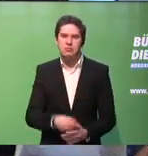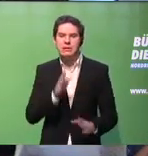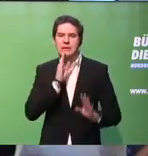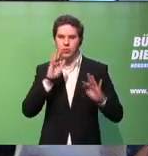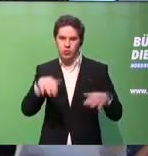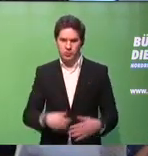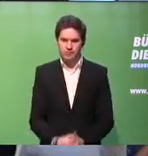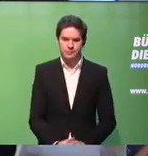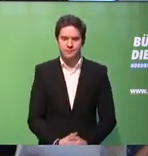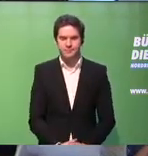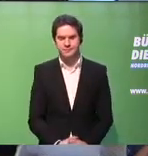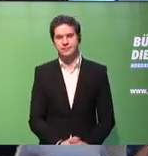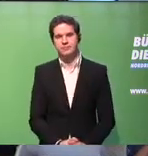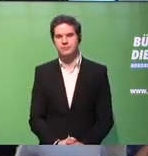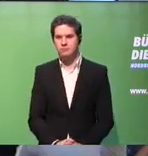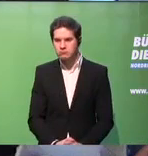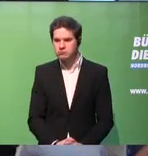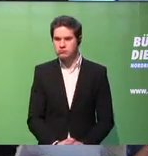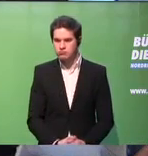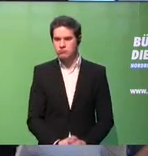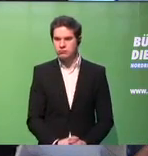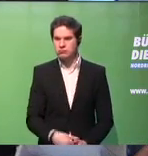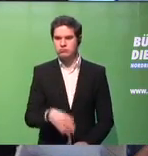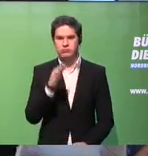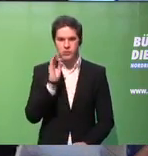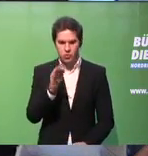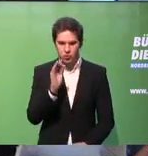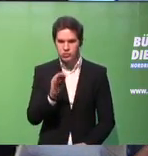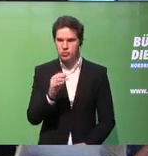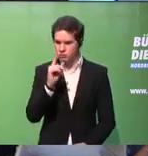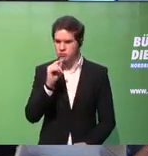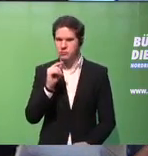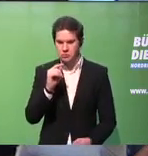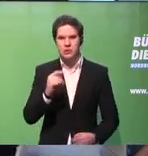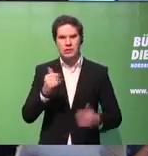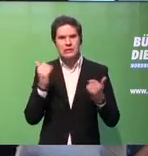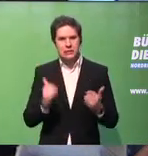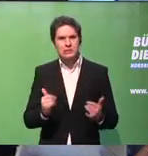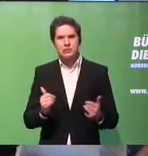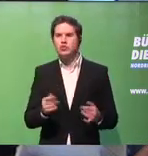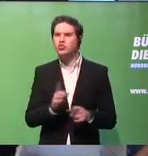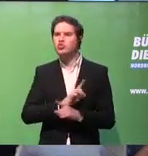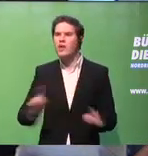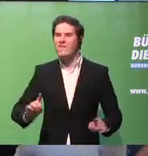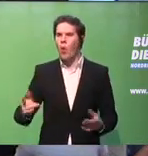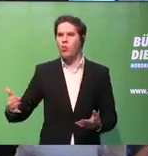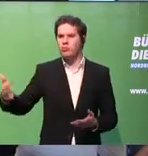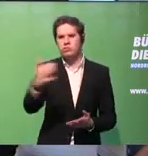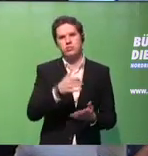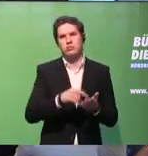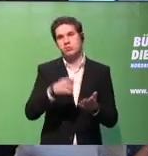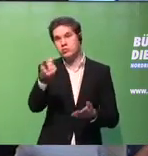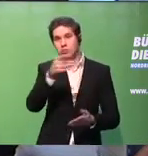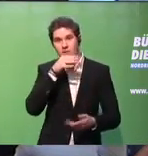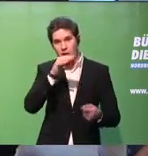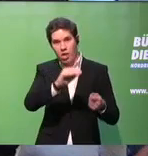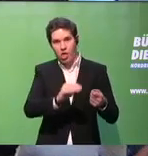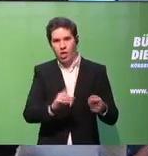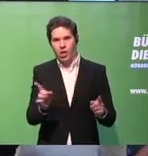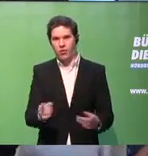Und ich denke, wir können dann auch sofort wieder einsammeln, weil allzu lange dürfte es ja